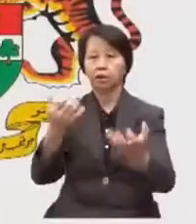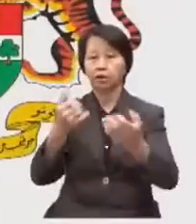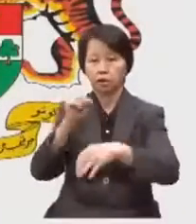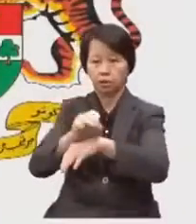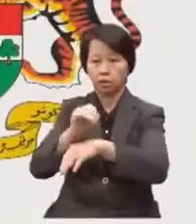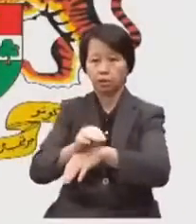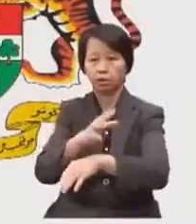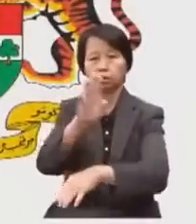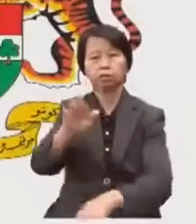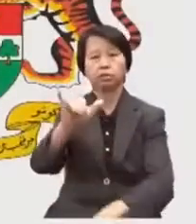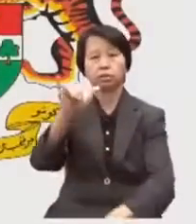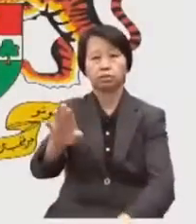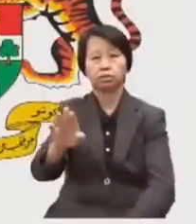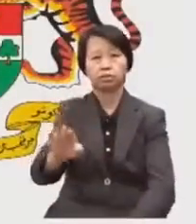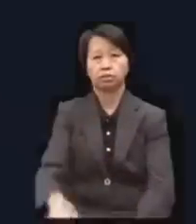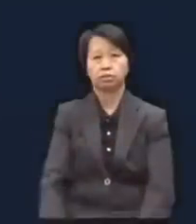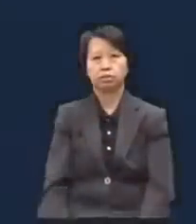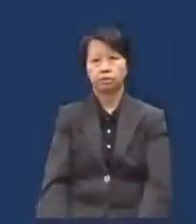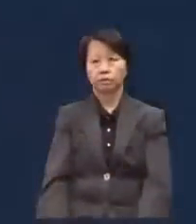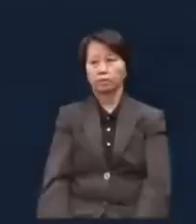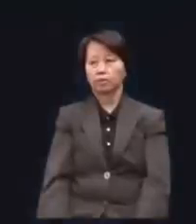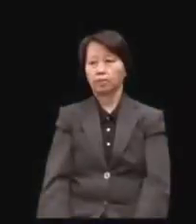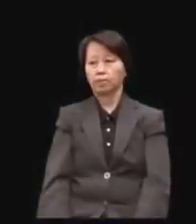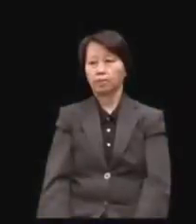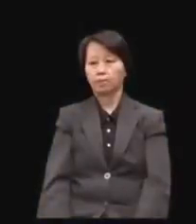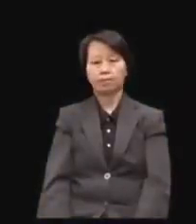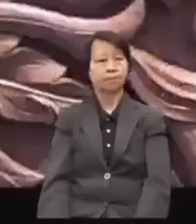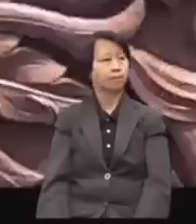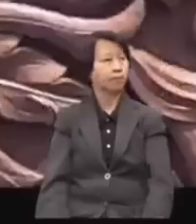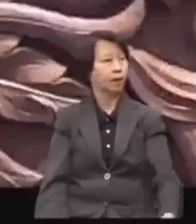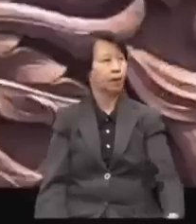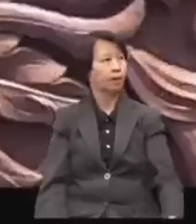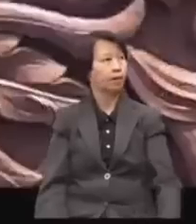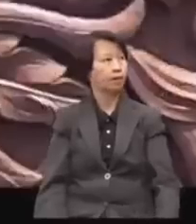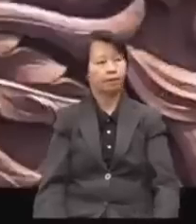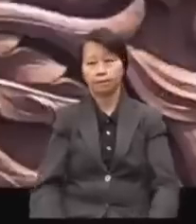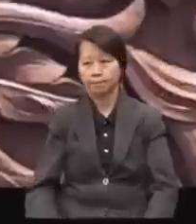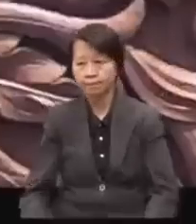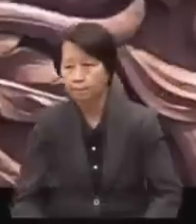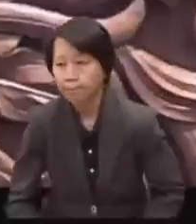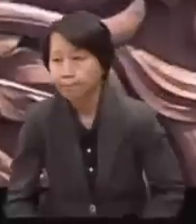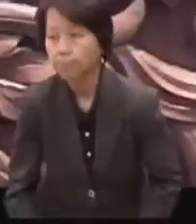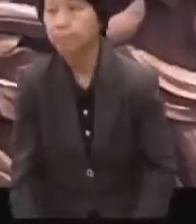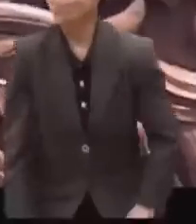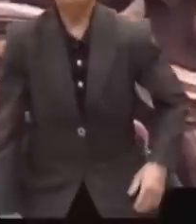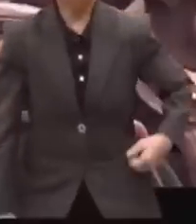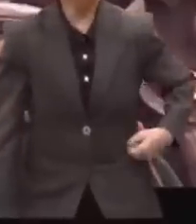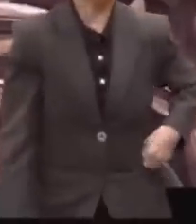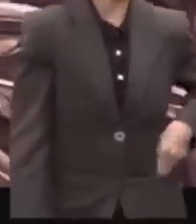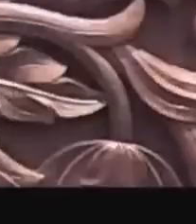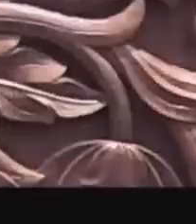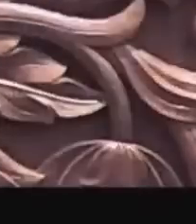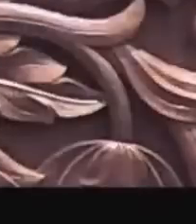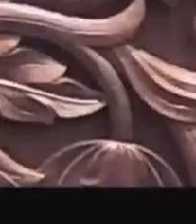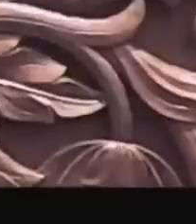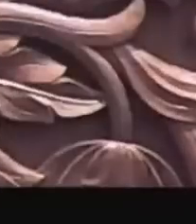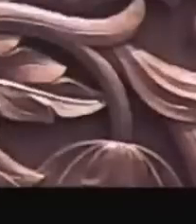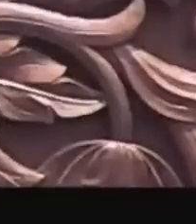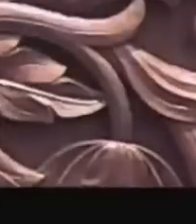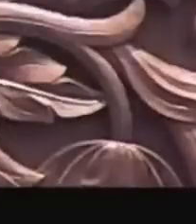dalil yang Roman khususnya orang Islam kita tahu apa hukum dulu doang tanpa melihat sendiri apa yang berlaku